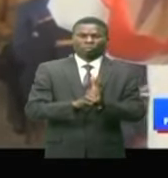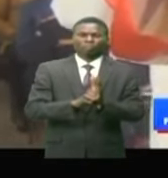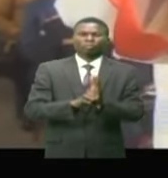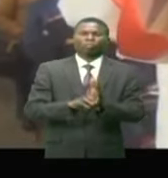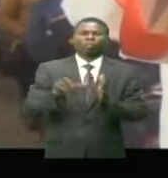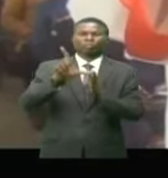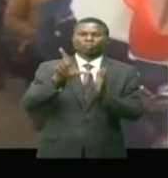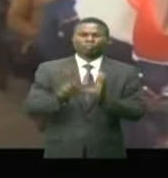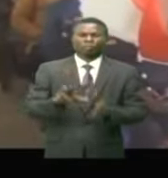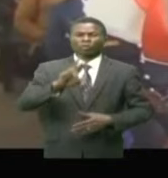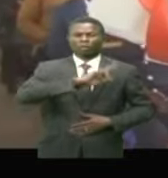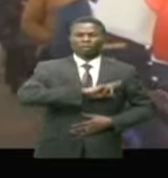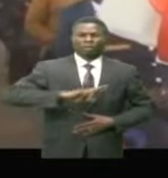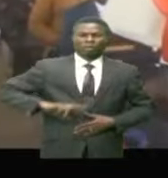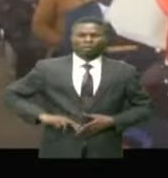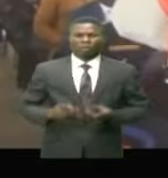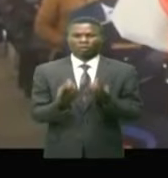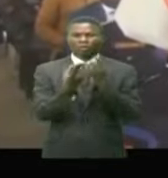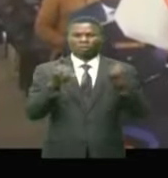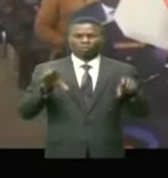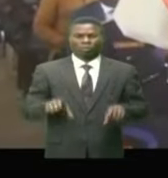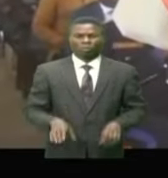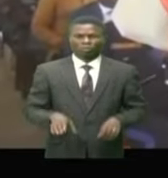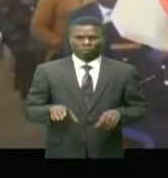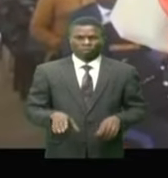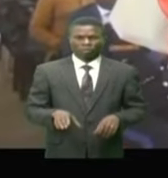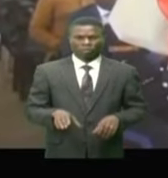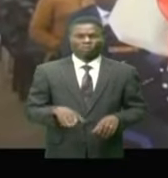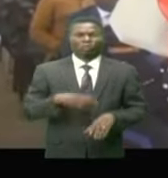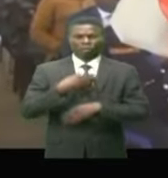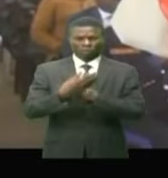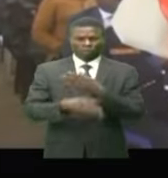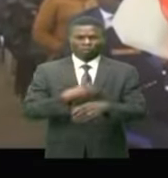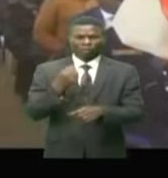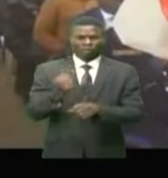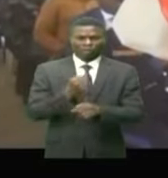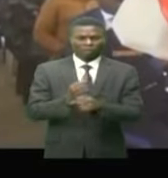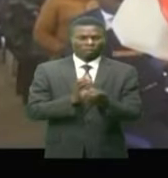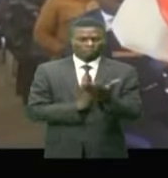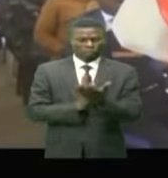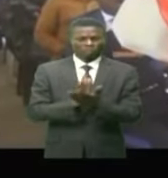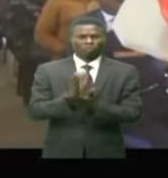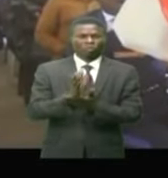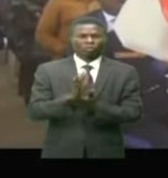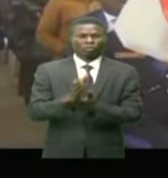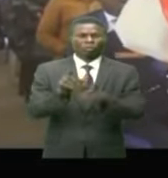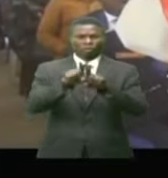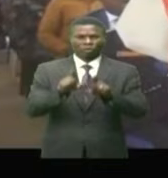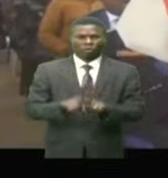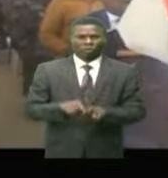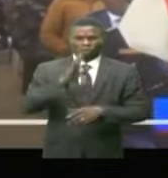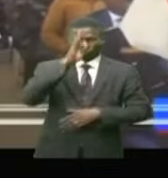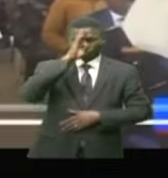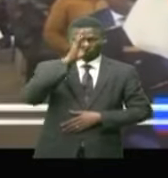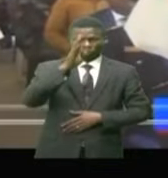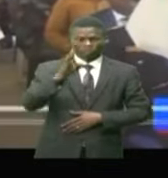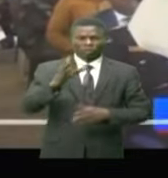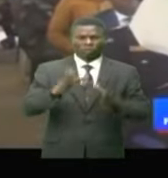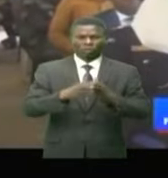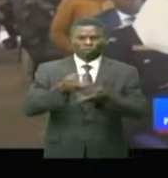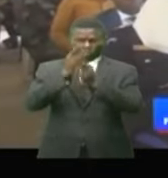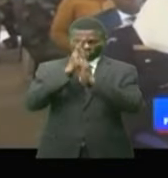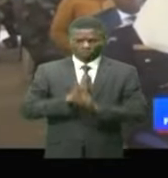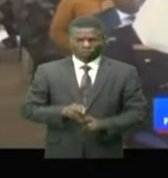la République démocratique du Congo et de remplir loyalement et fidèlement avec honneur